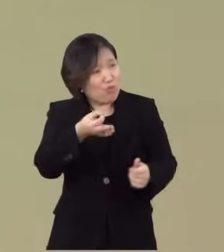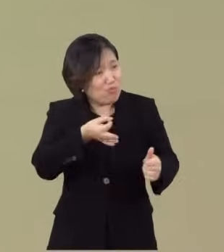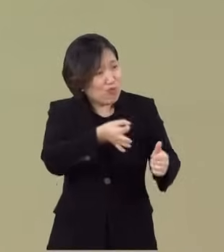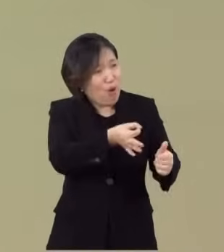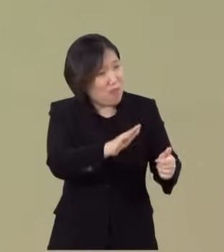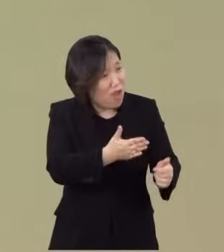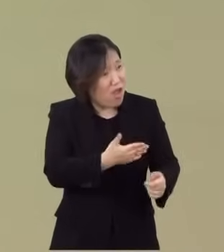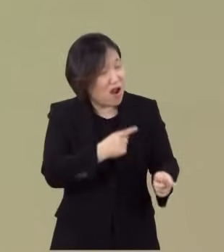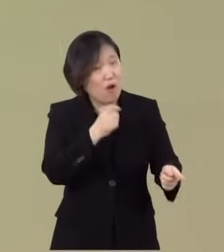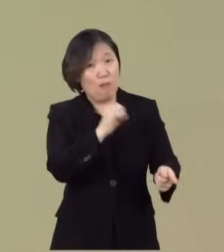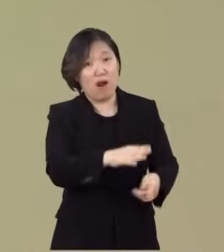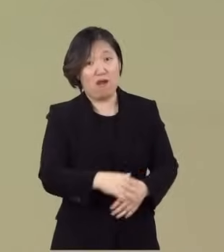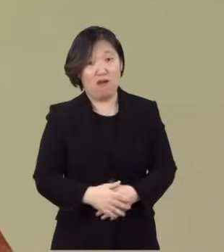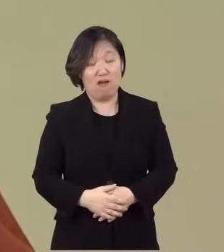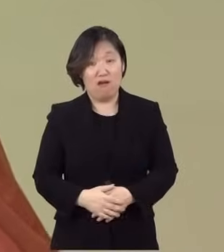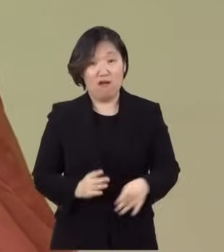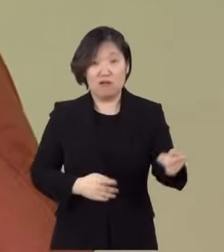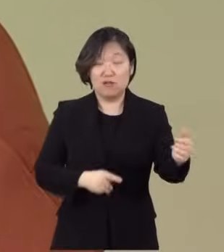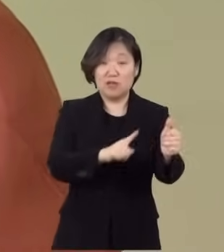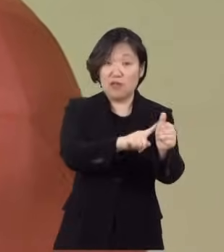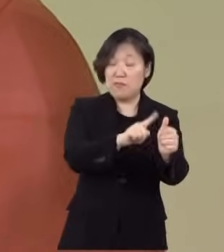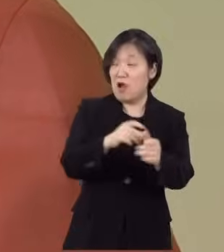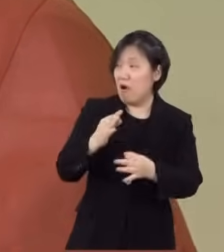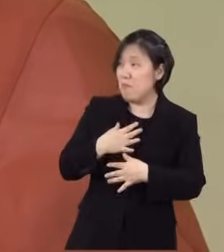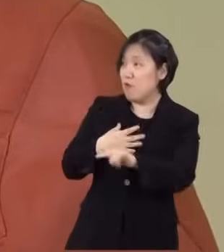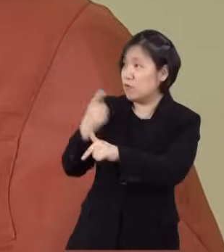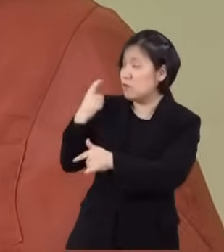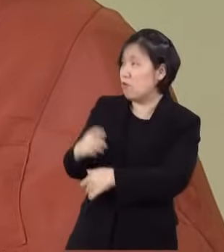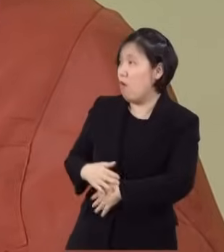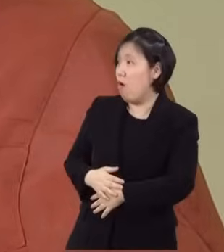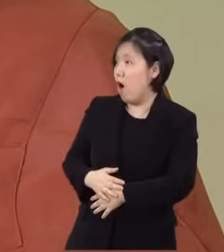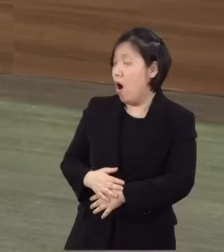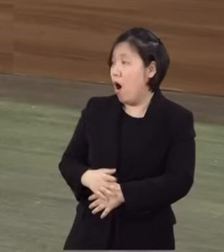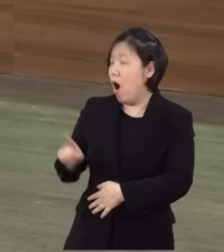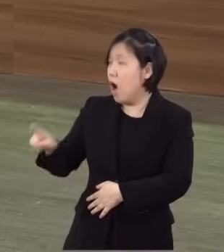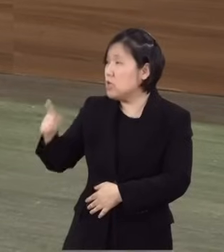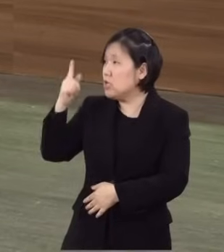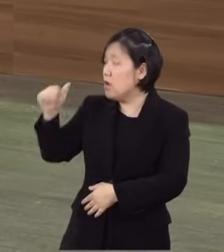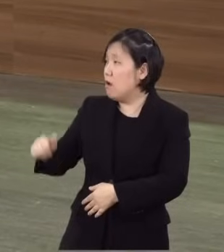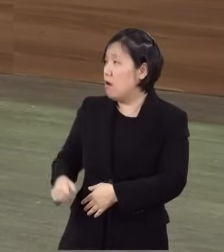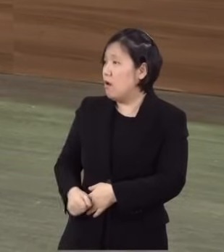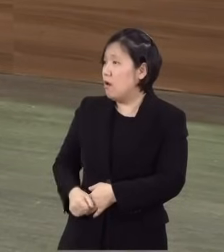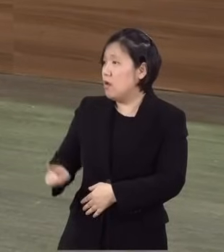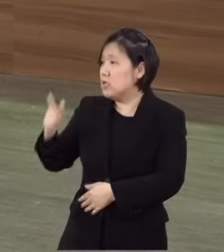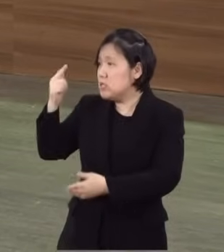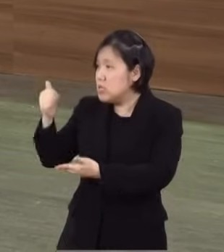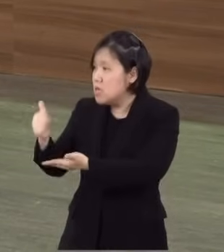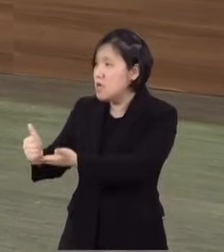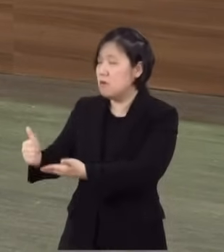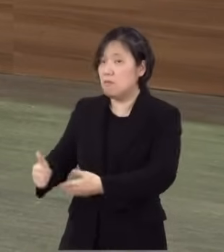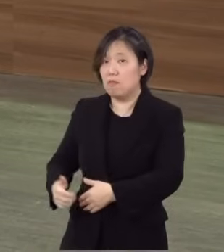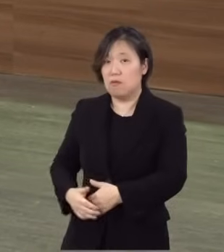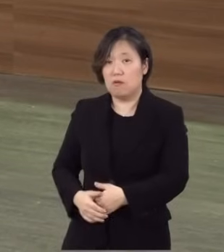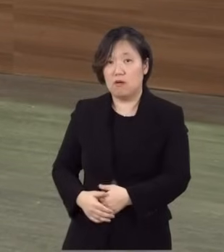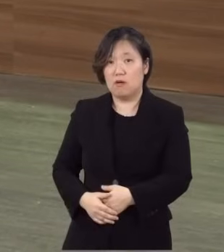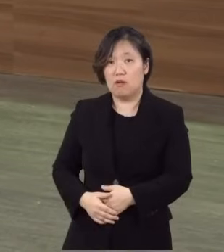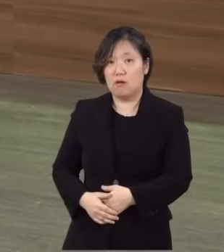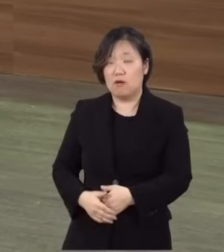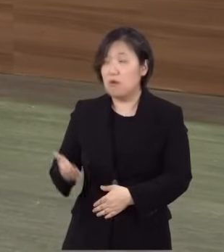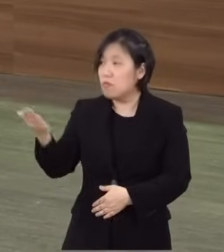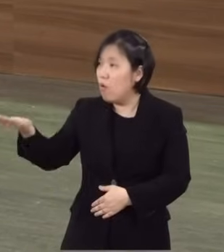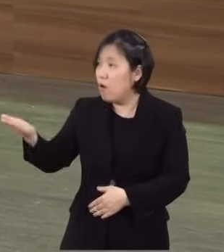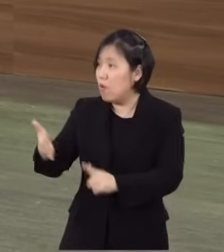받아야겠어 그때 뱃사공이 깜짝 놀려서 이렇게 얘기합니다 출가자 사문이